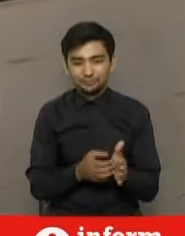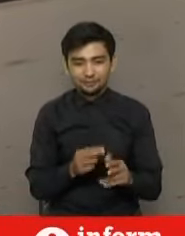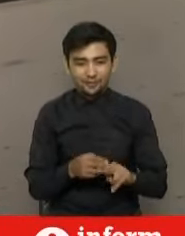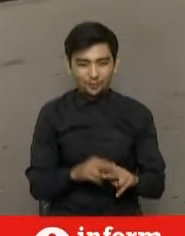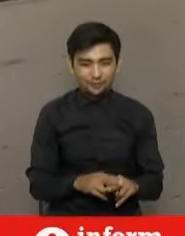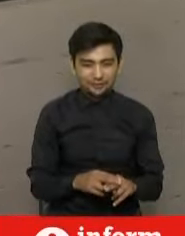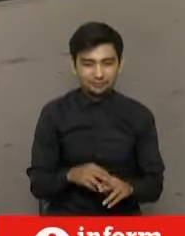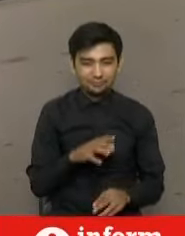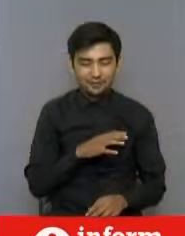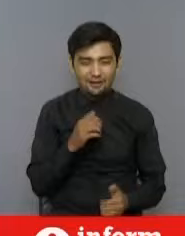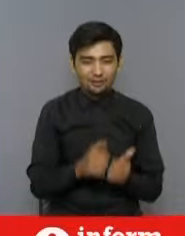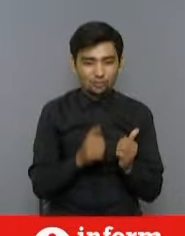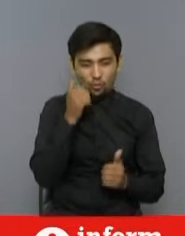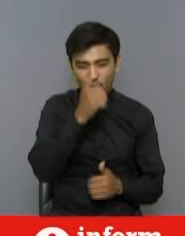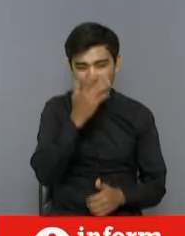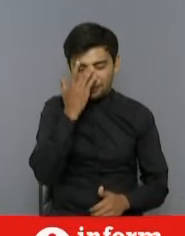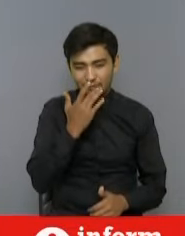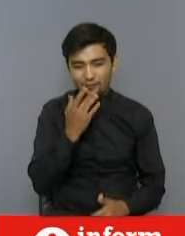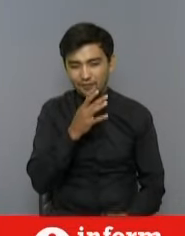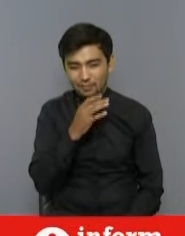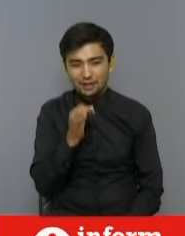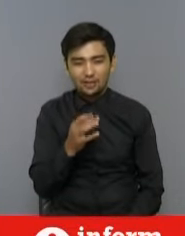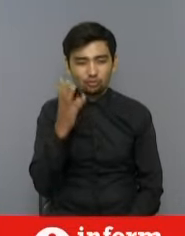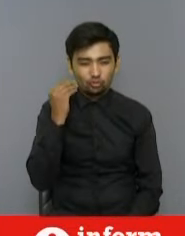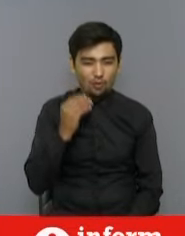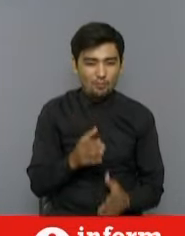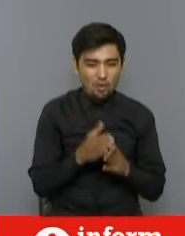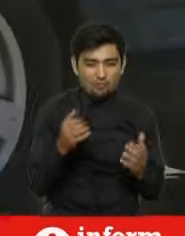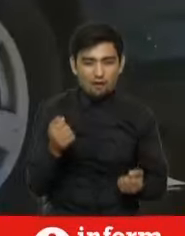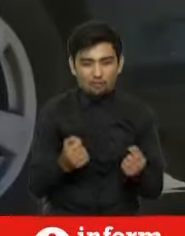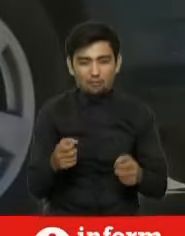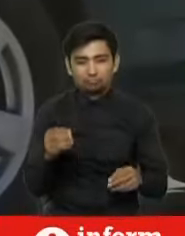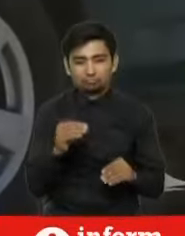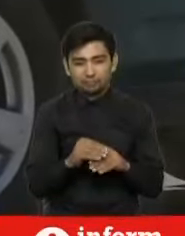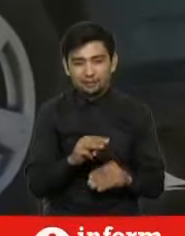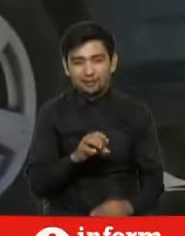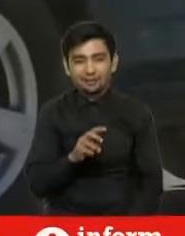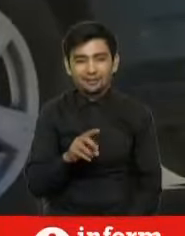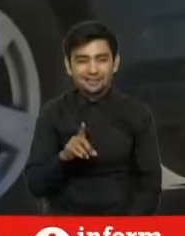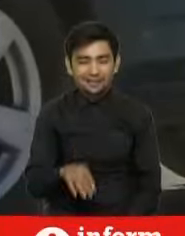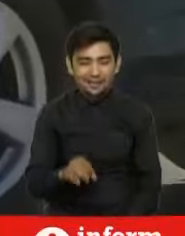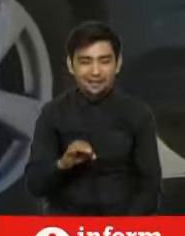который возникает ежегодно в летний период, в том числе из-за большого автотранзита, то с 1 августа в Акимате намерены